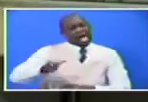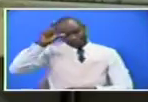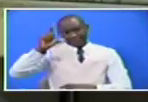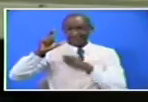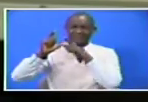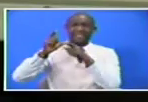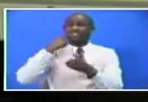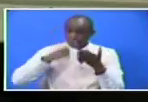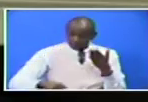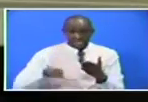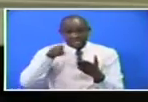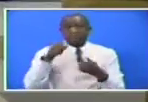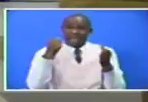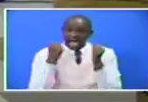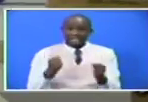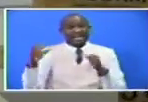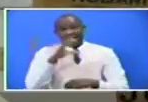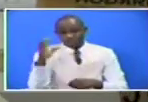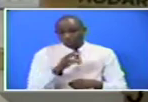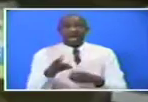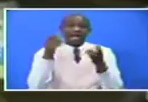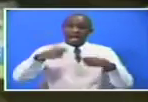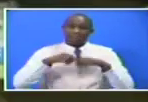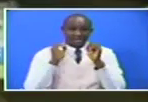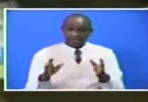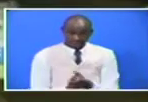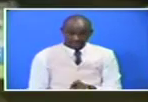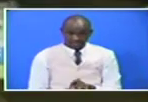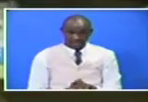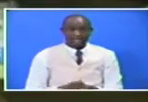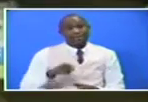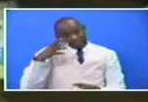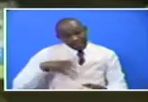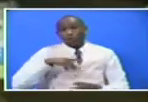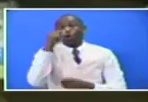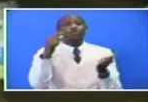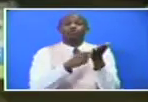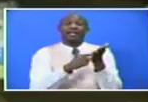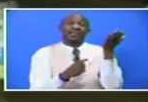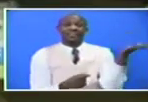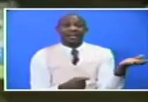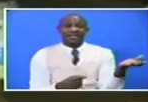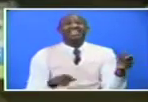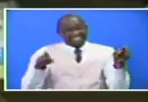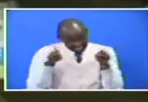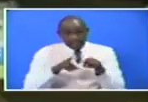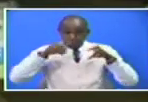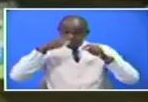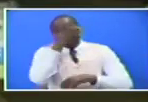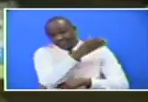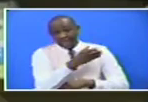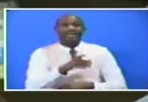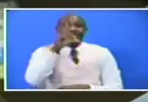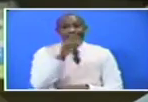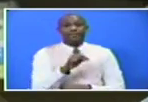wakilalamikia namna wanavyoendelea kupoteza biashara. Wameprefer kwenda kununua Uganda huko hivyo cause the same commodities zina retailers at